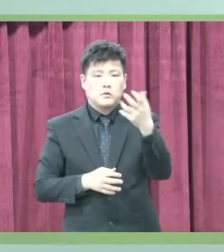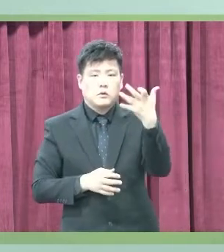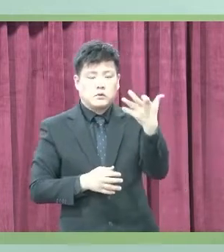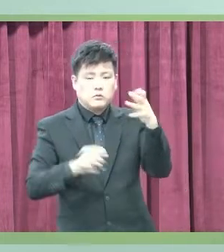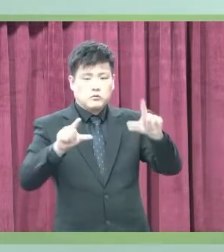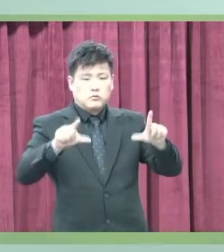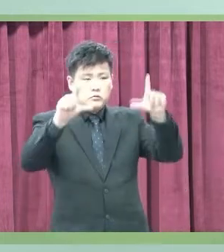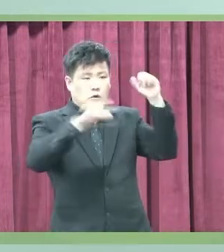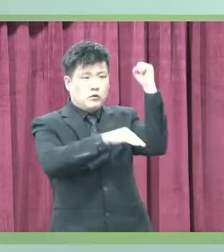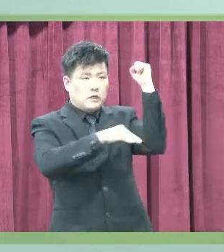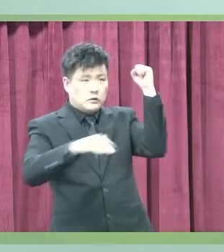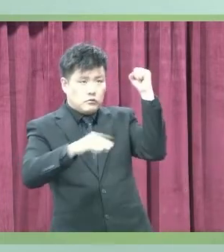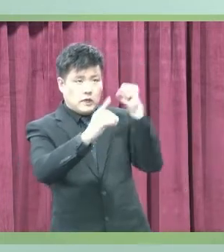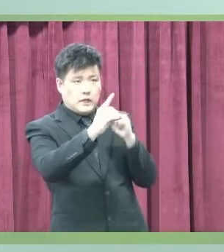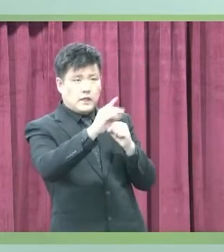데이터를 이용하였습니다.